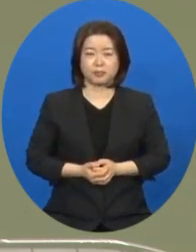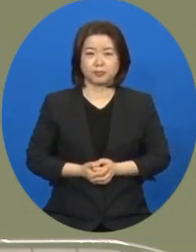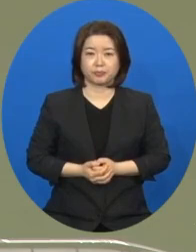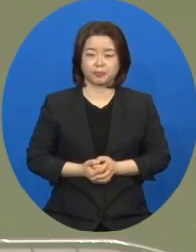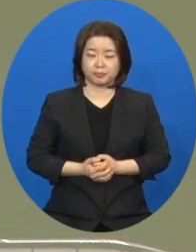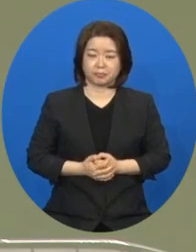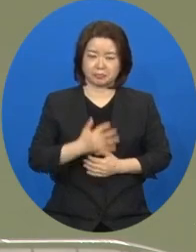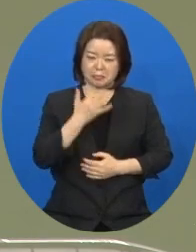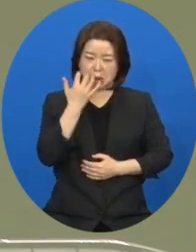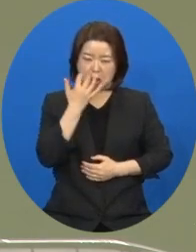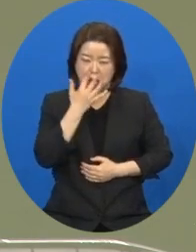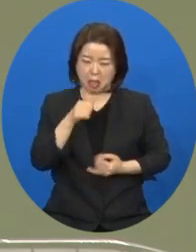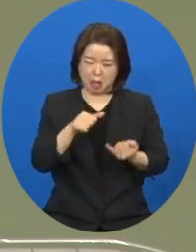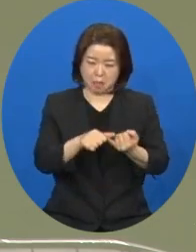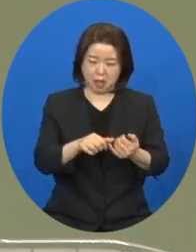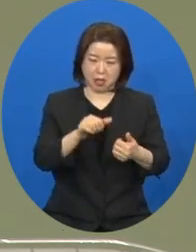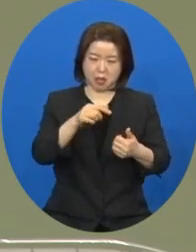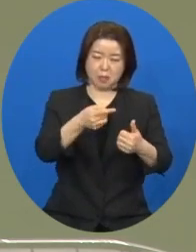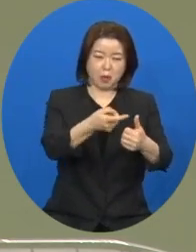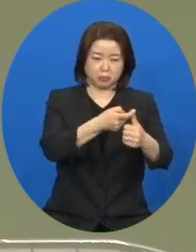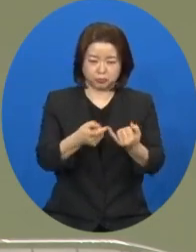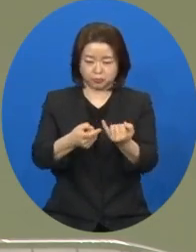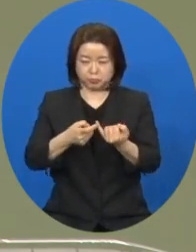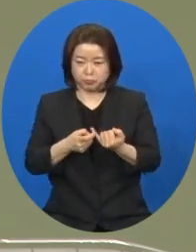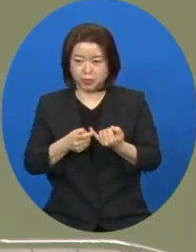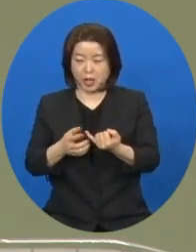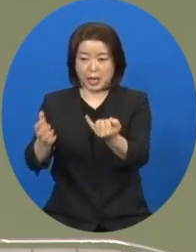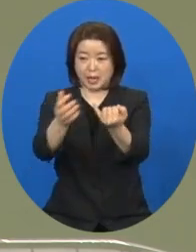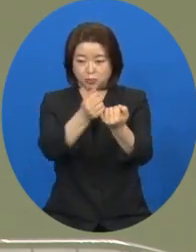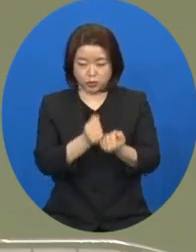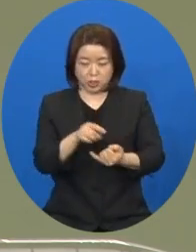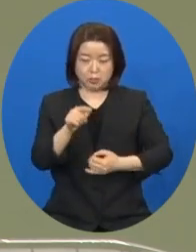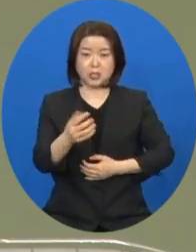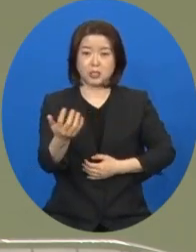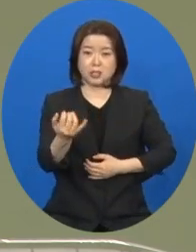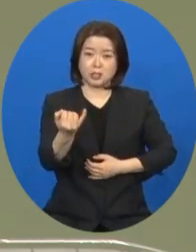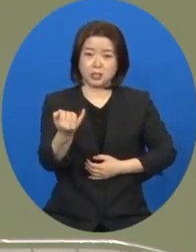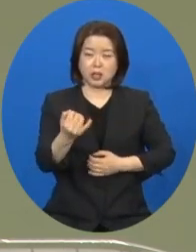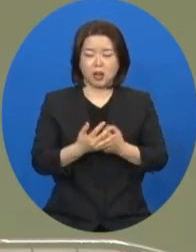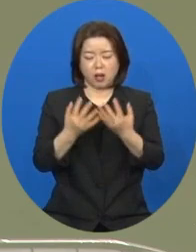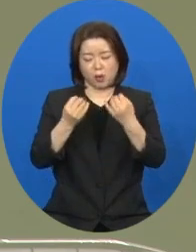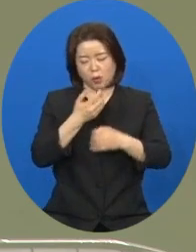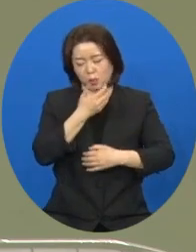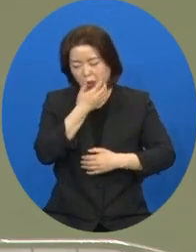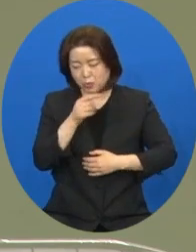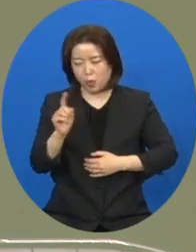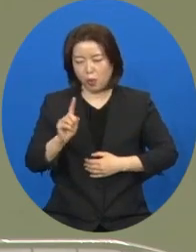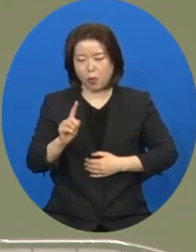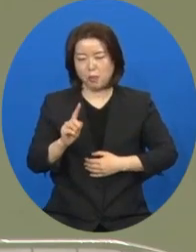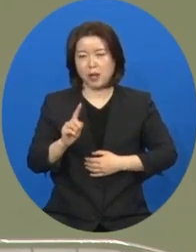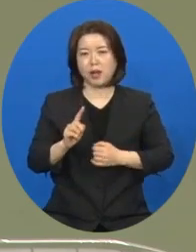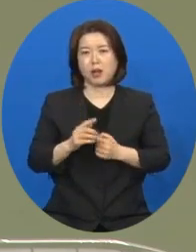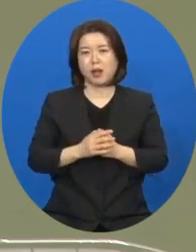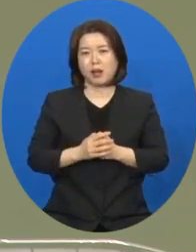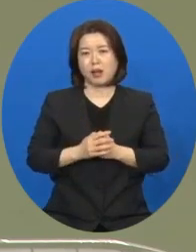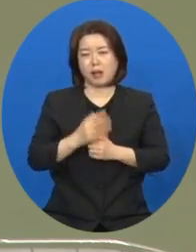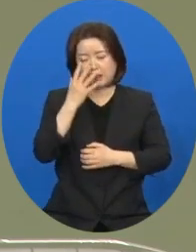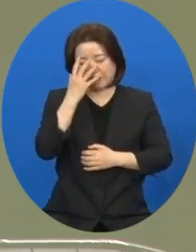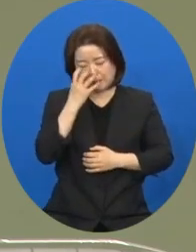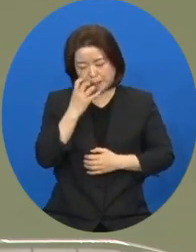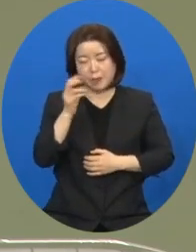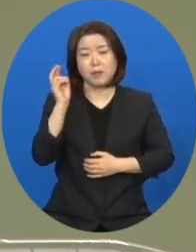가늠하다가 현장에 붙잡힌 여인이 얼마나 놀랬겠어요. 얼마나 부끄러웠겠어요. 근데 다 우리가 겪을